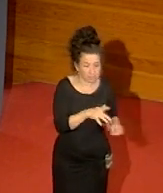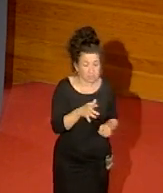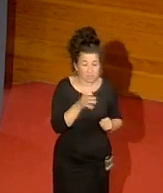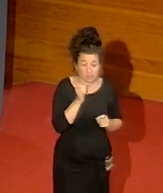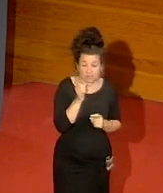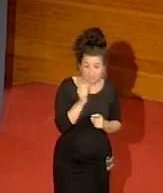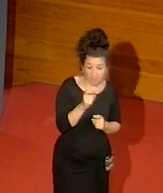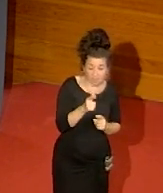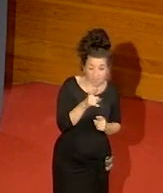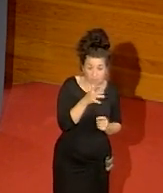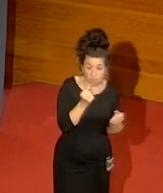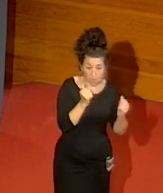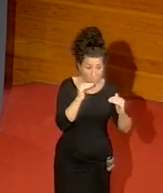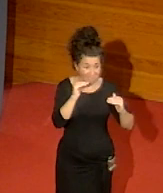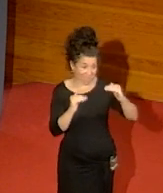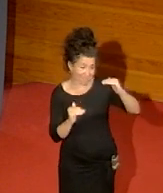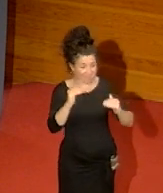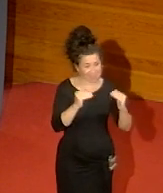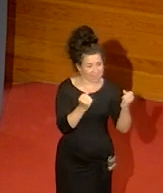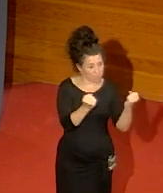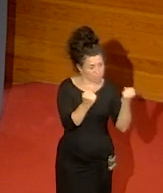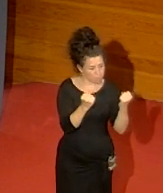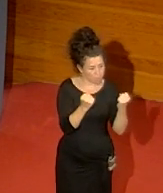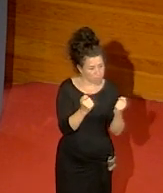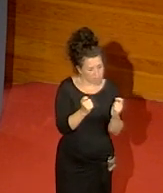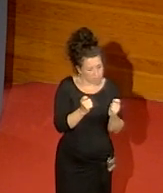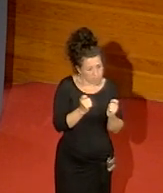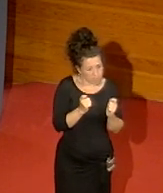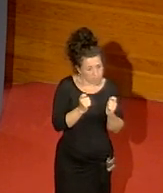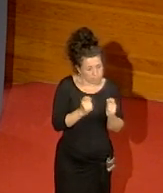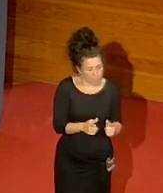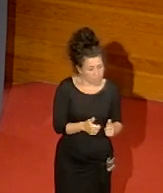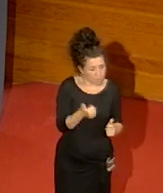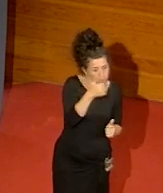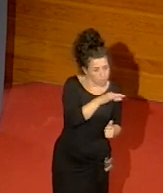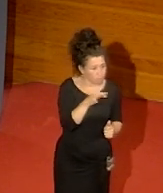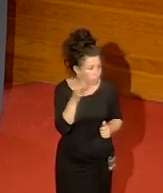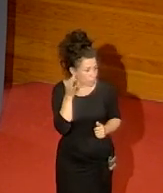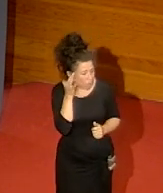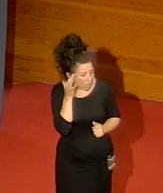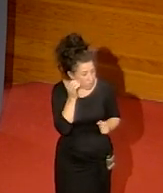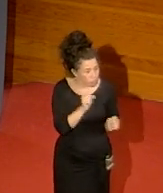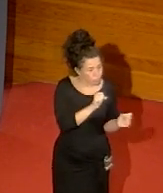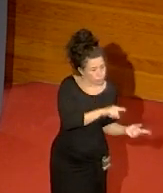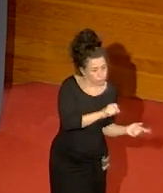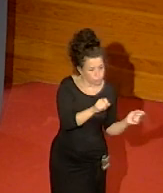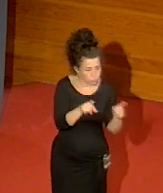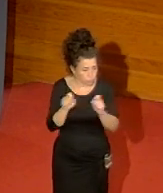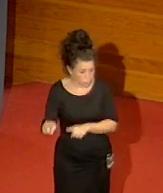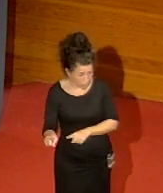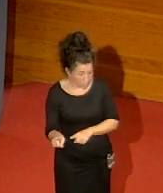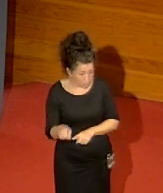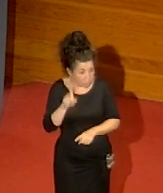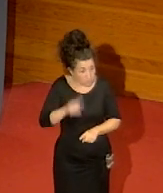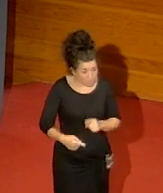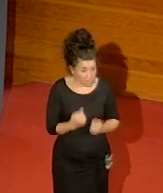botere oreka horrek markatuko ditu, ba, gizon emakumeen mugimenduak batetik bestera, beste batzuetan aldaketa klimatikoak ere